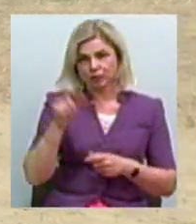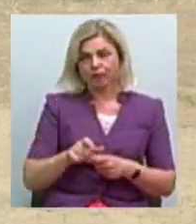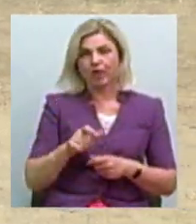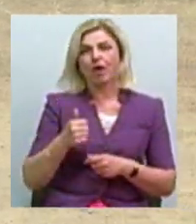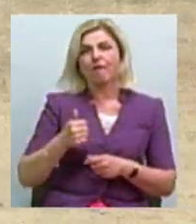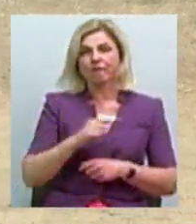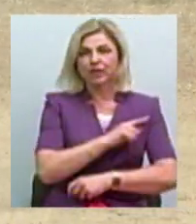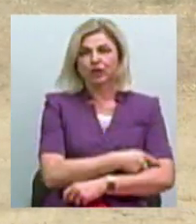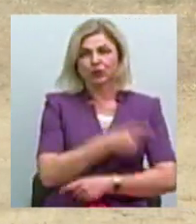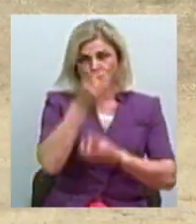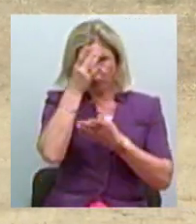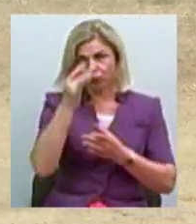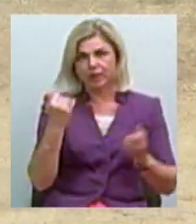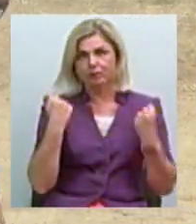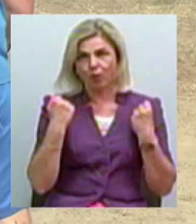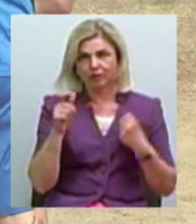Терпі!